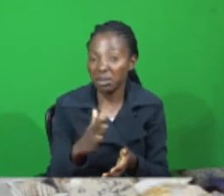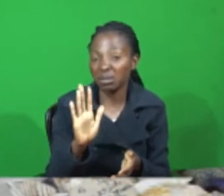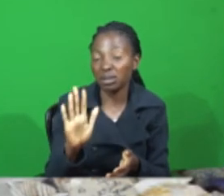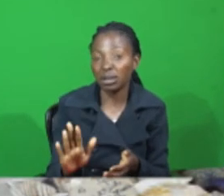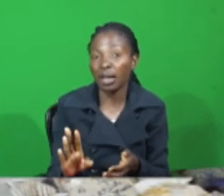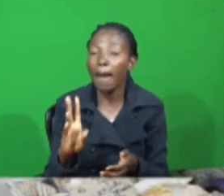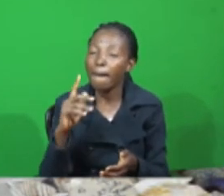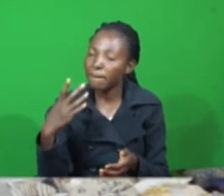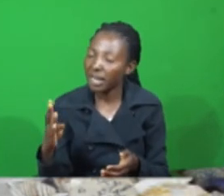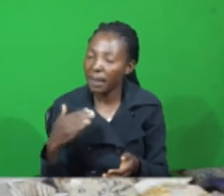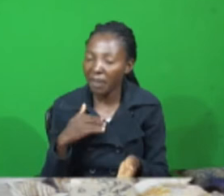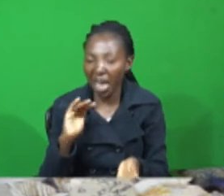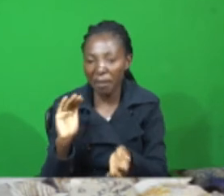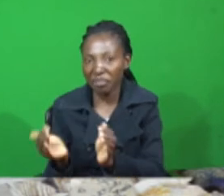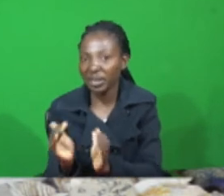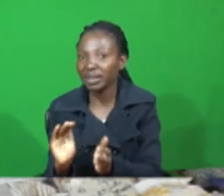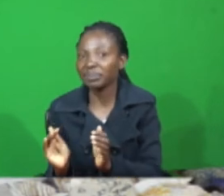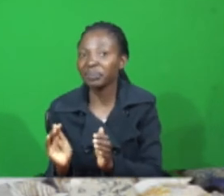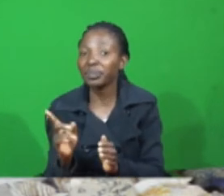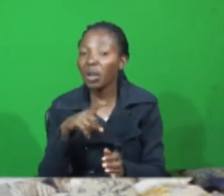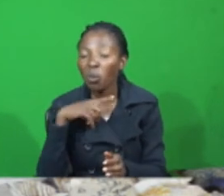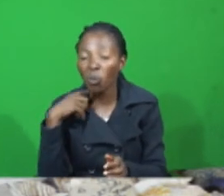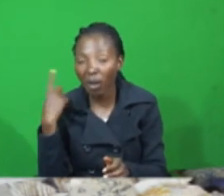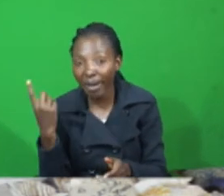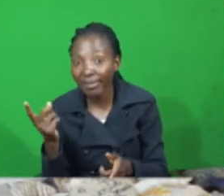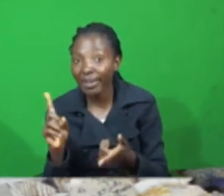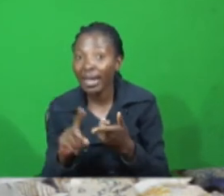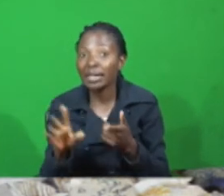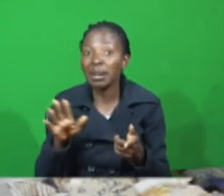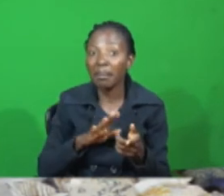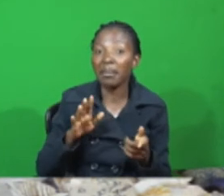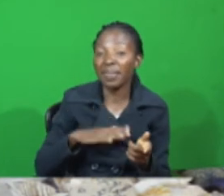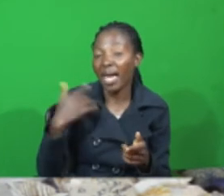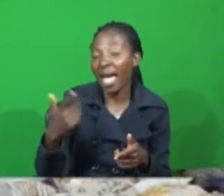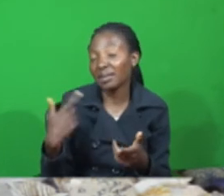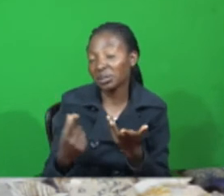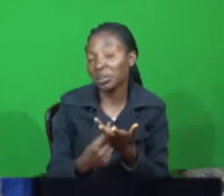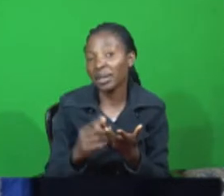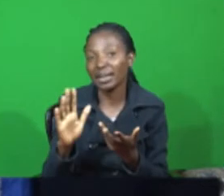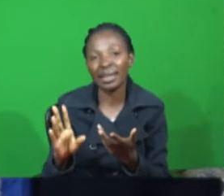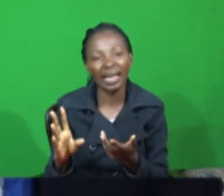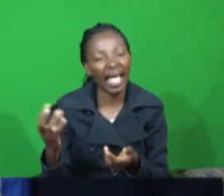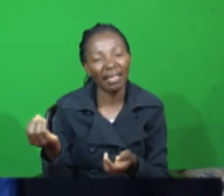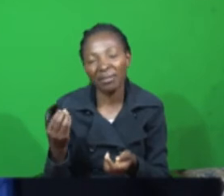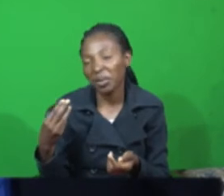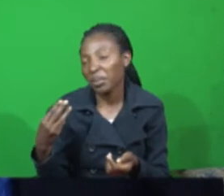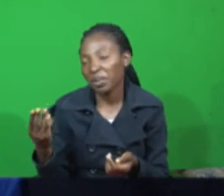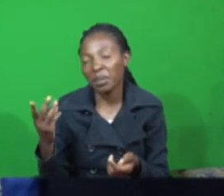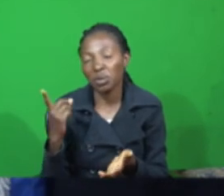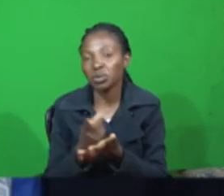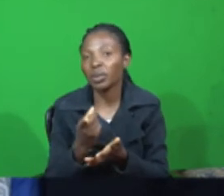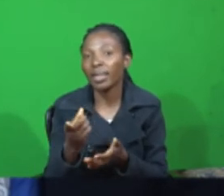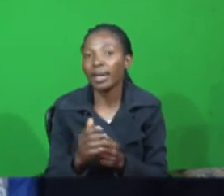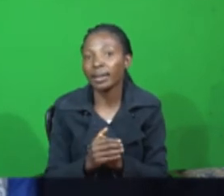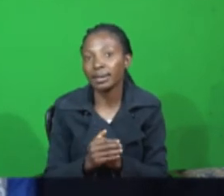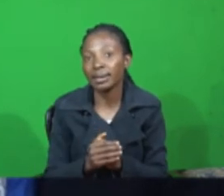chengeta mwana wangu. Hmm. Na mai vacho kushikira vazo wano anurora. Hmm. Atina vanu anodara. Yeah.